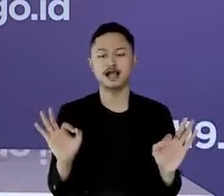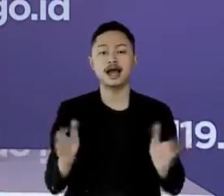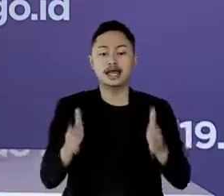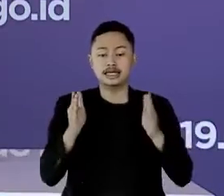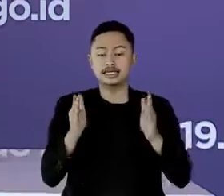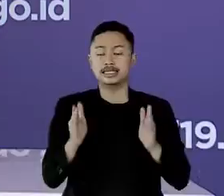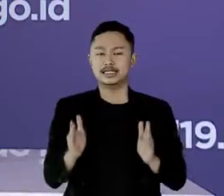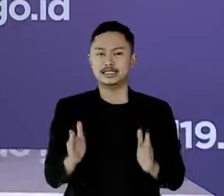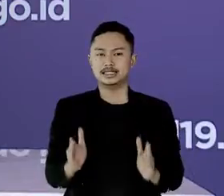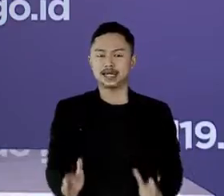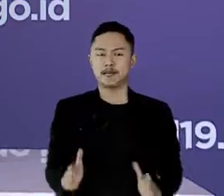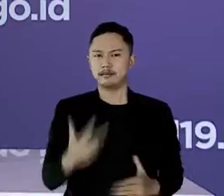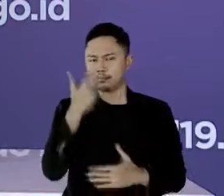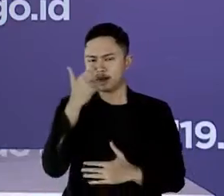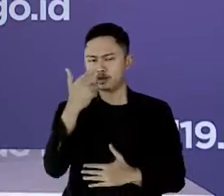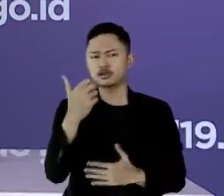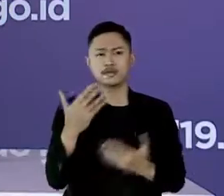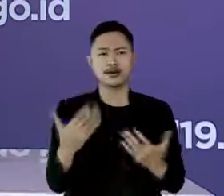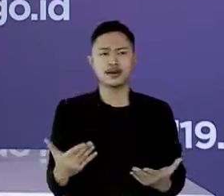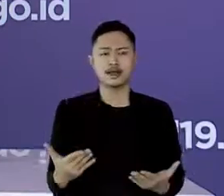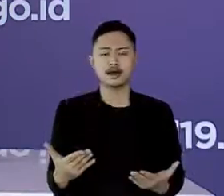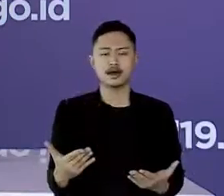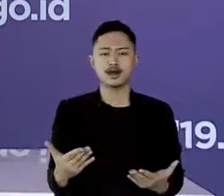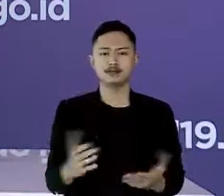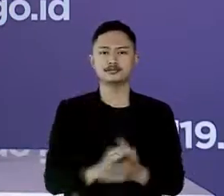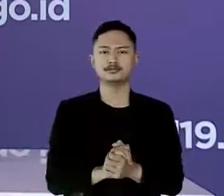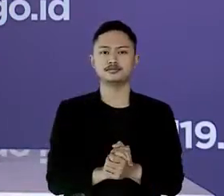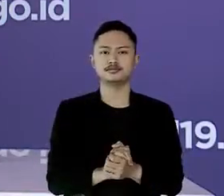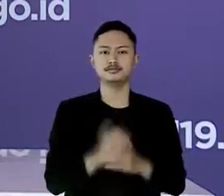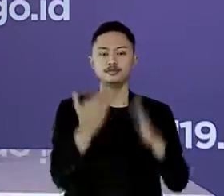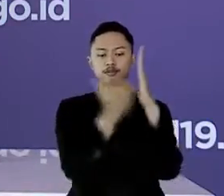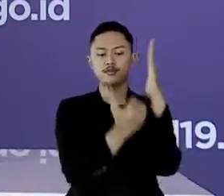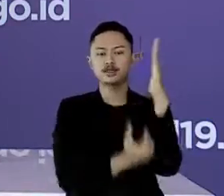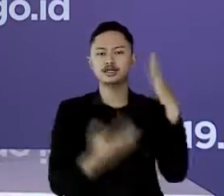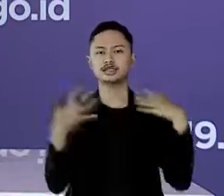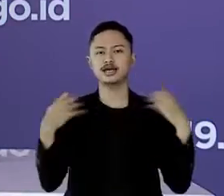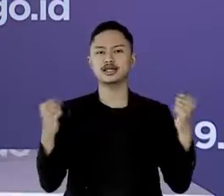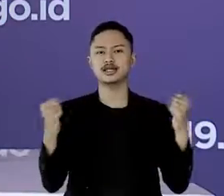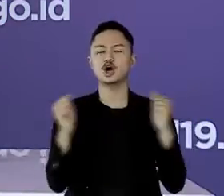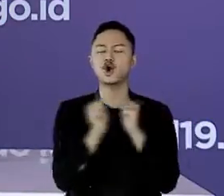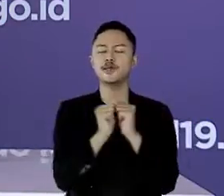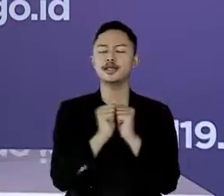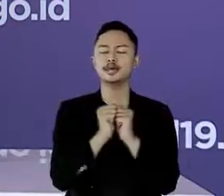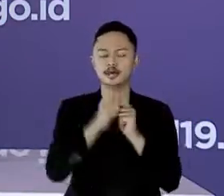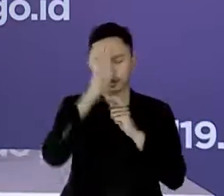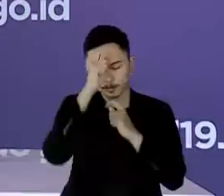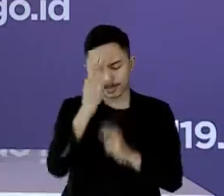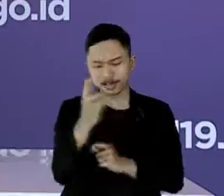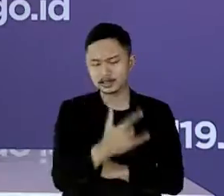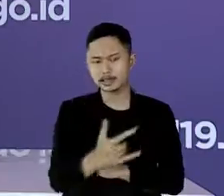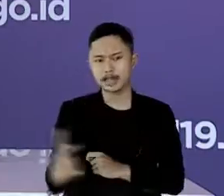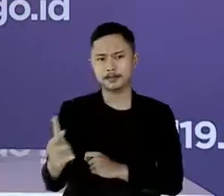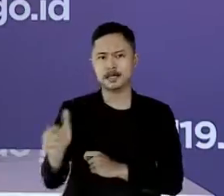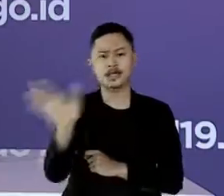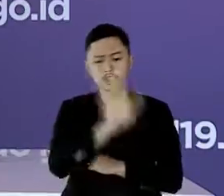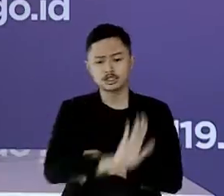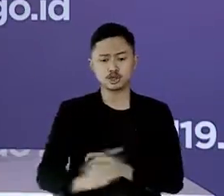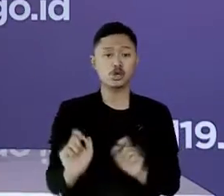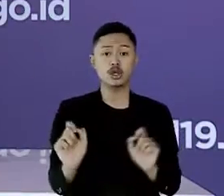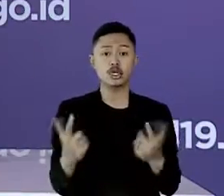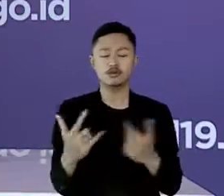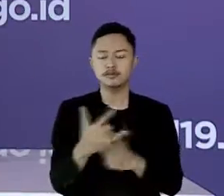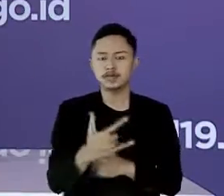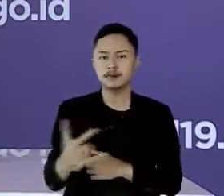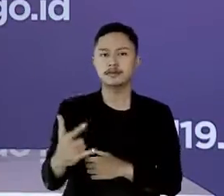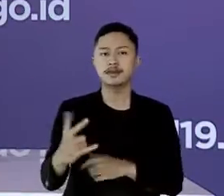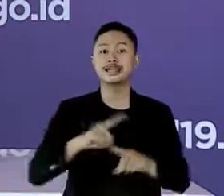yang paling bijak kita lakukan ialah konsisten menjalankan protokol kesehatan di seluruh aspek kehidupan tanpa